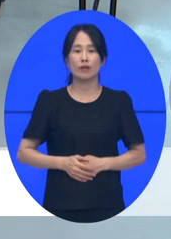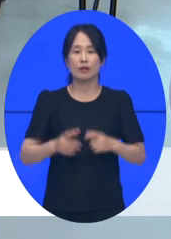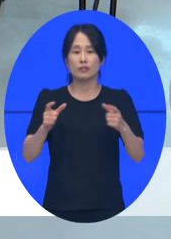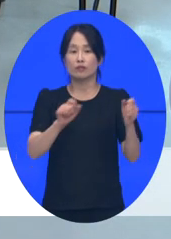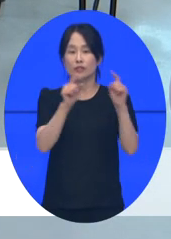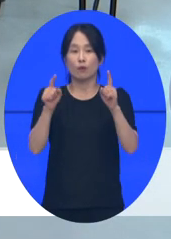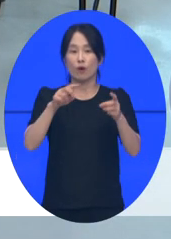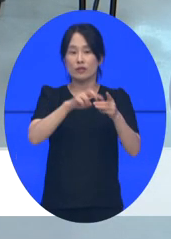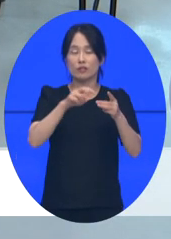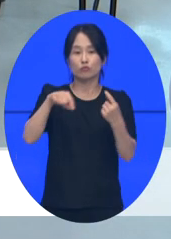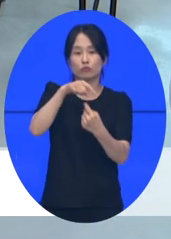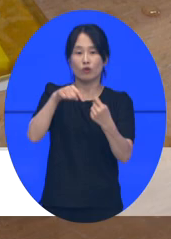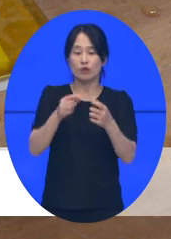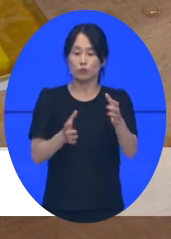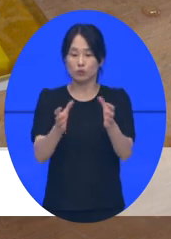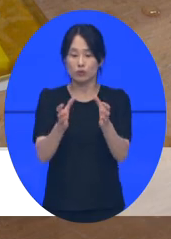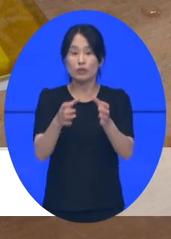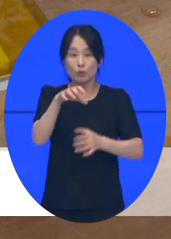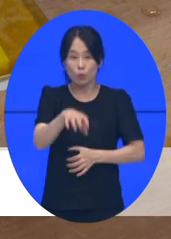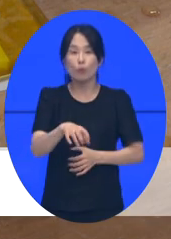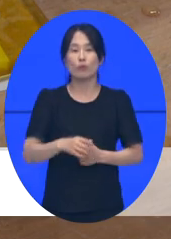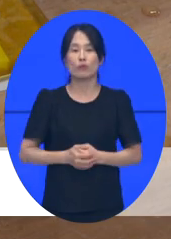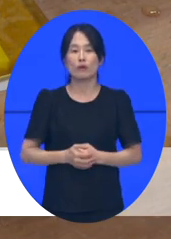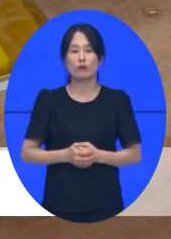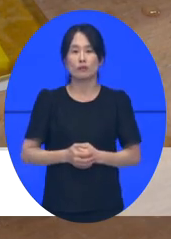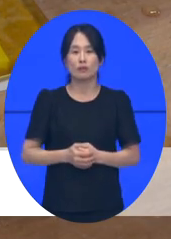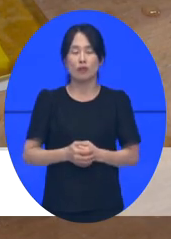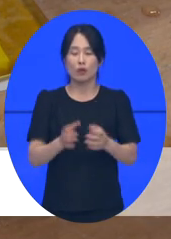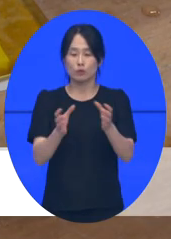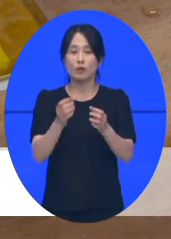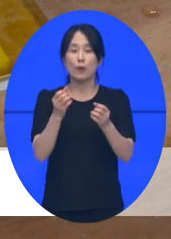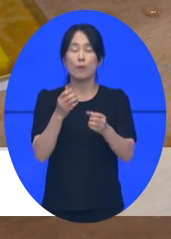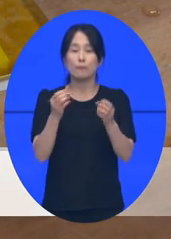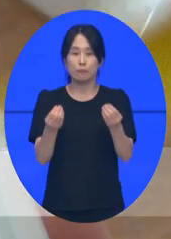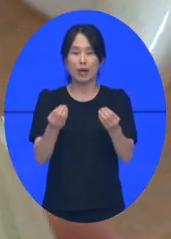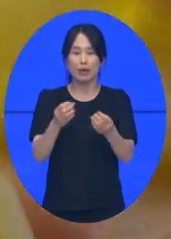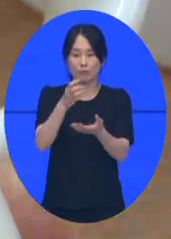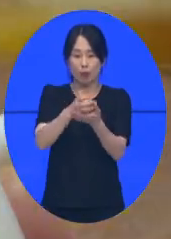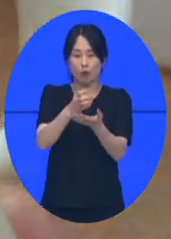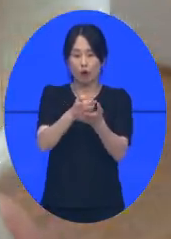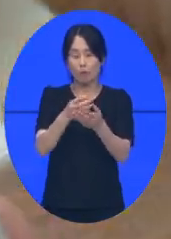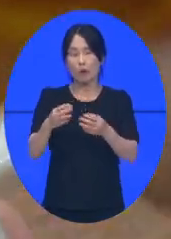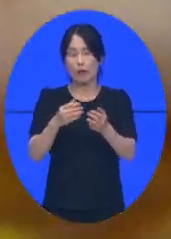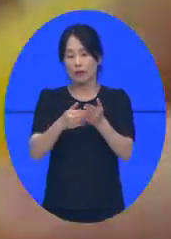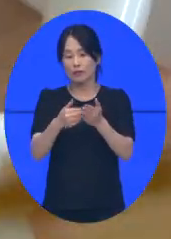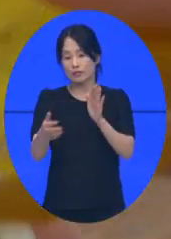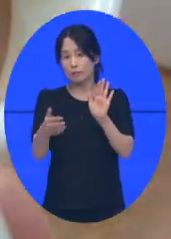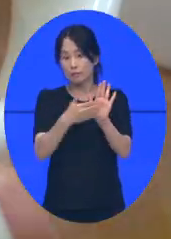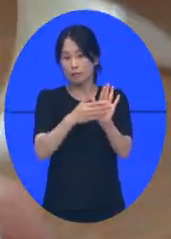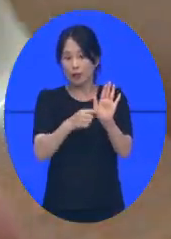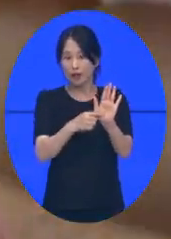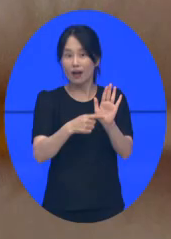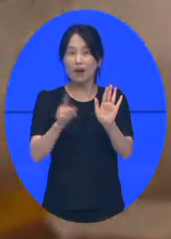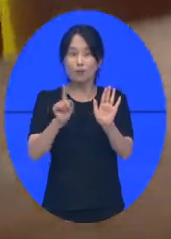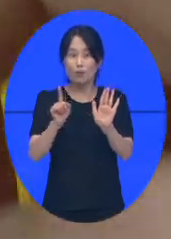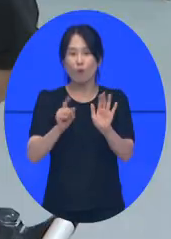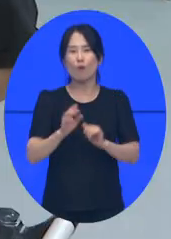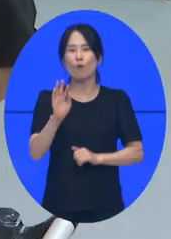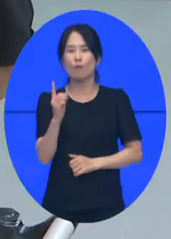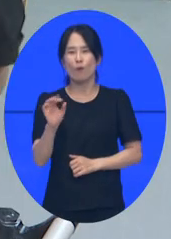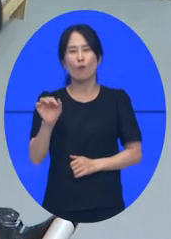지역 자활센터에서 운영하는 도자기 공방입니다. 초벌을 마친 머그컵에 전사지를 붙이는데 도정 캐릭터인 봉공이가 새겨져